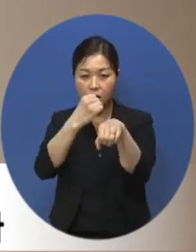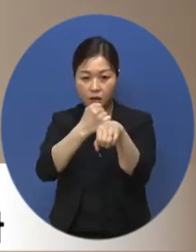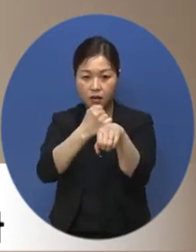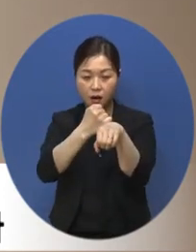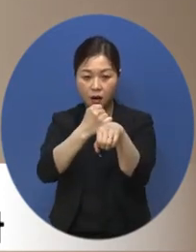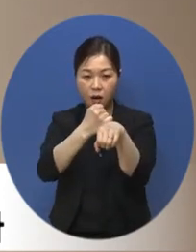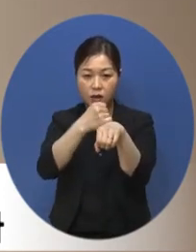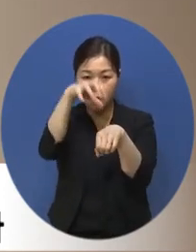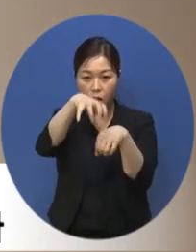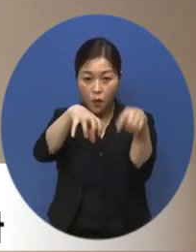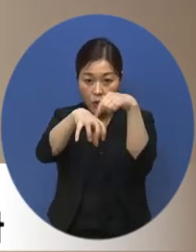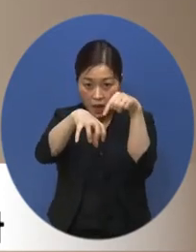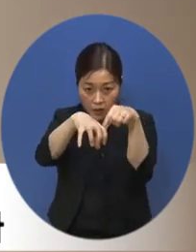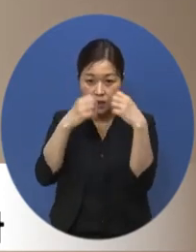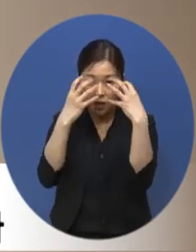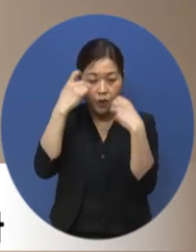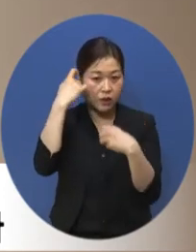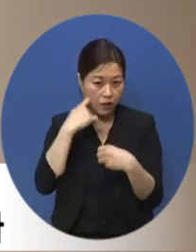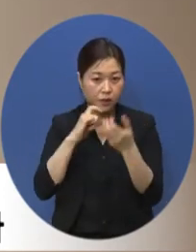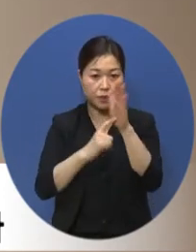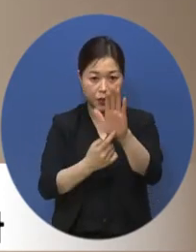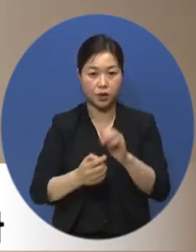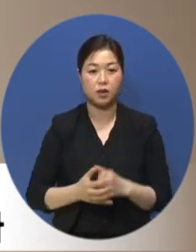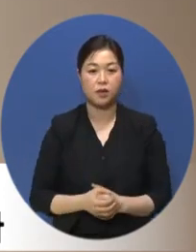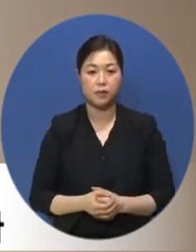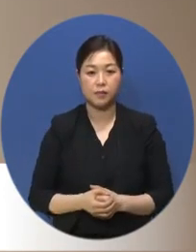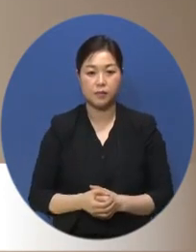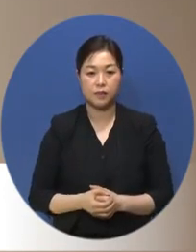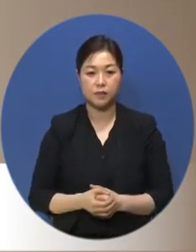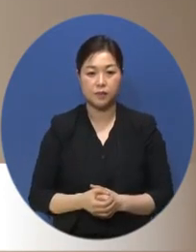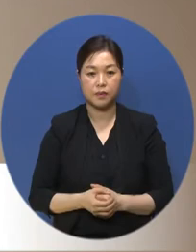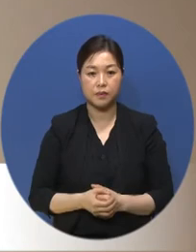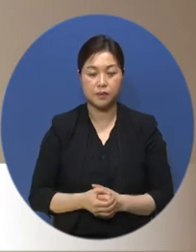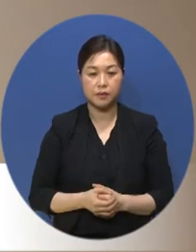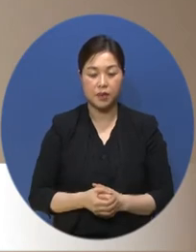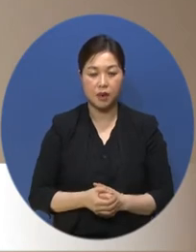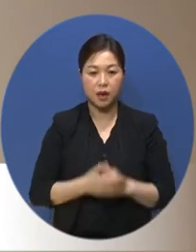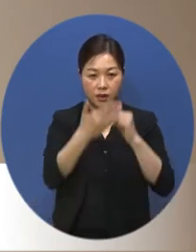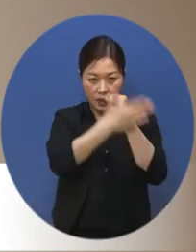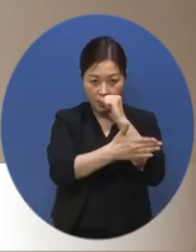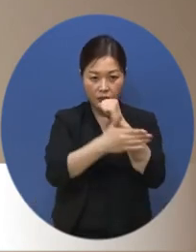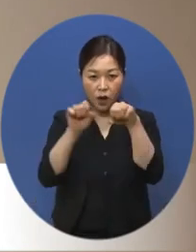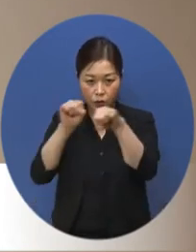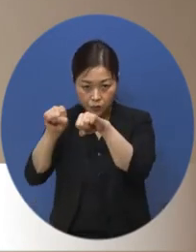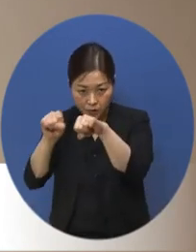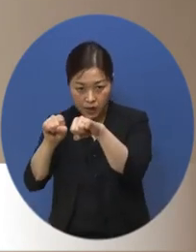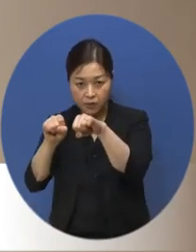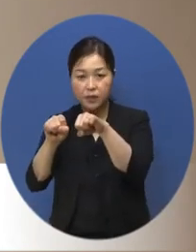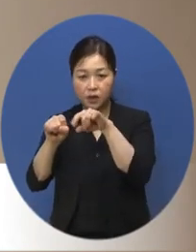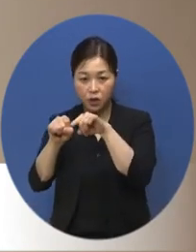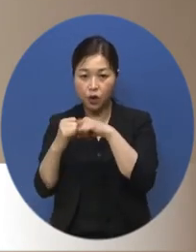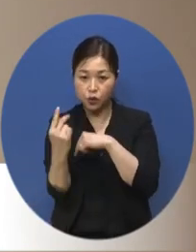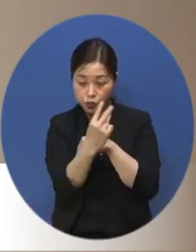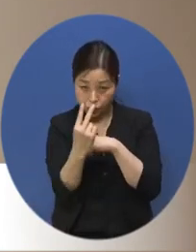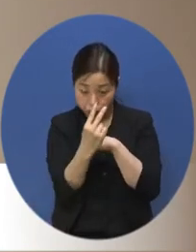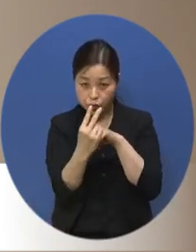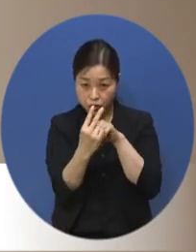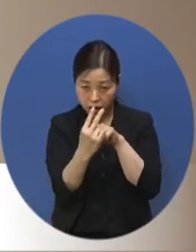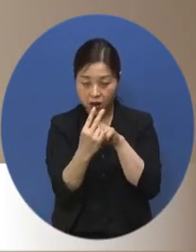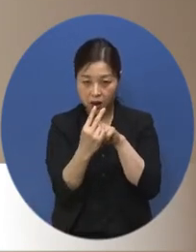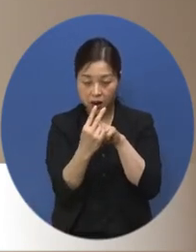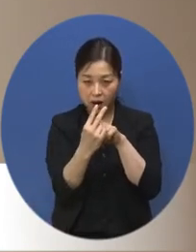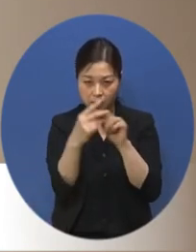느낌을 표현했습니다 어 스틸과 몹이 즉 움직이는 것과 움직이지 않는 것에